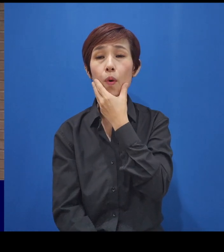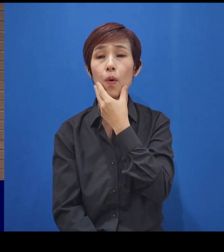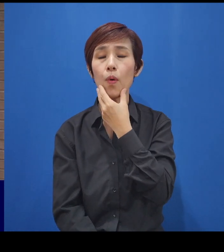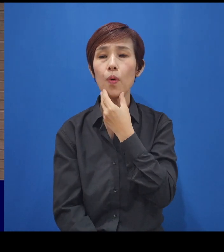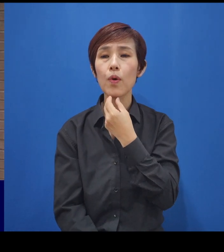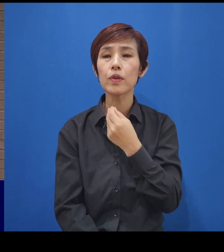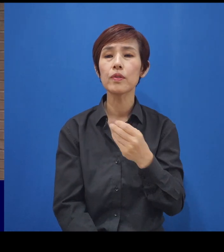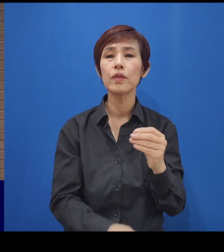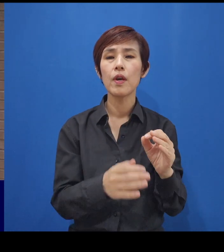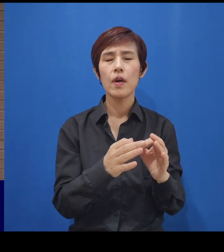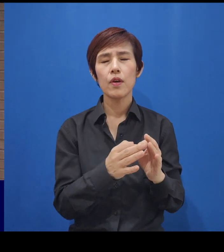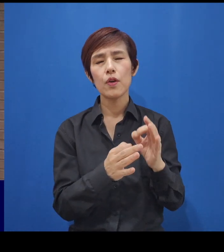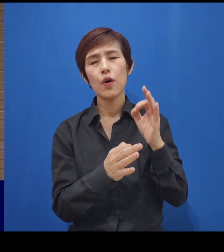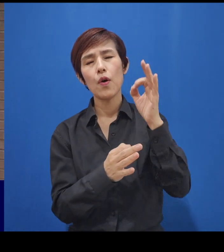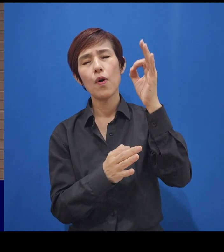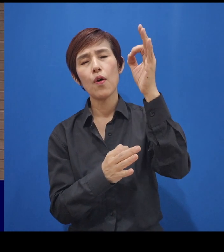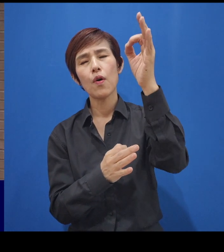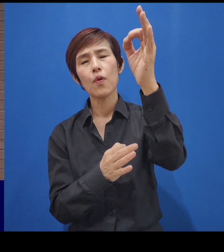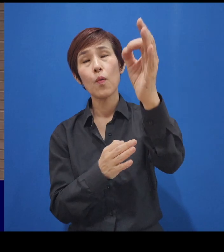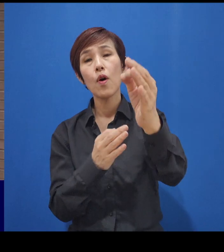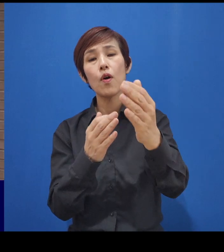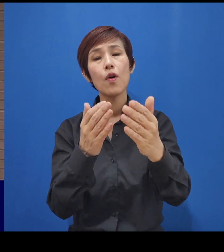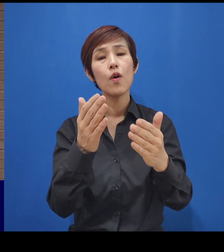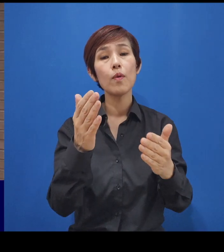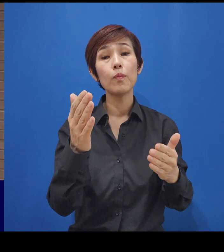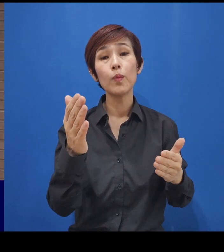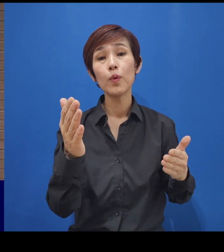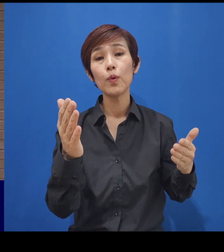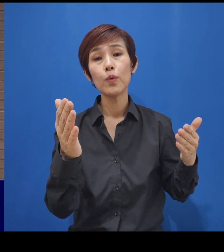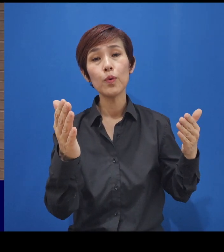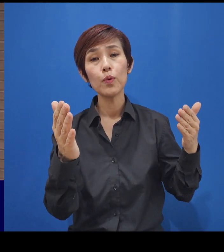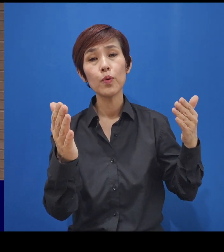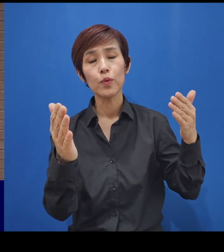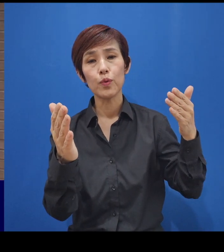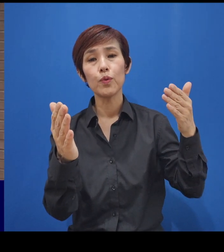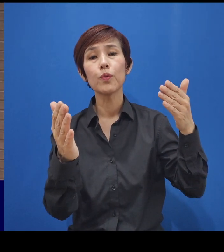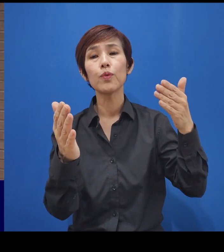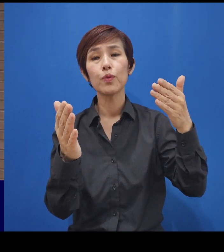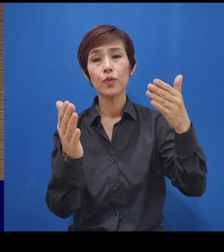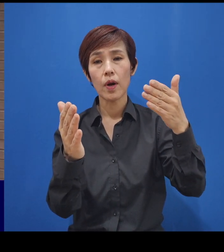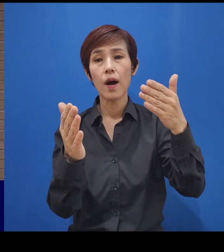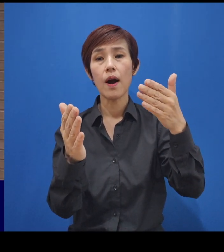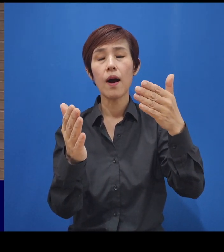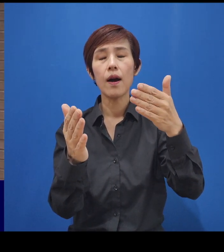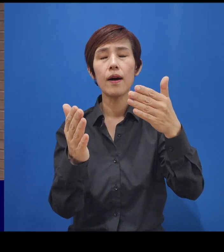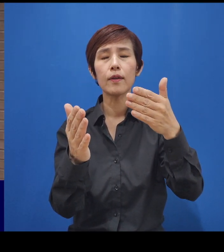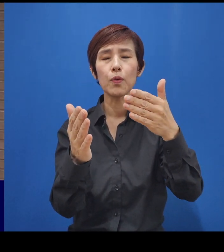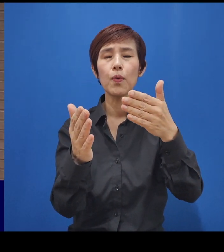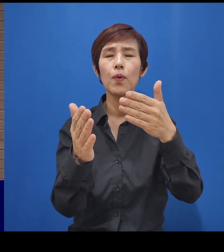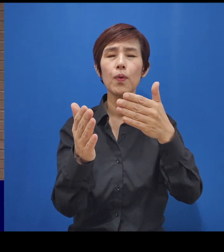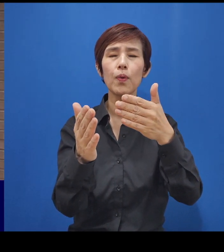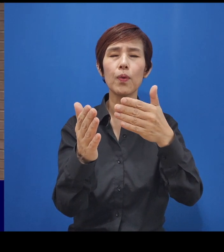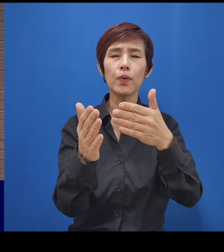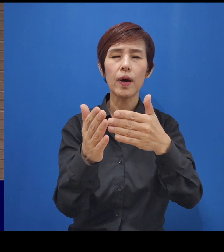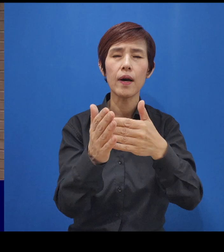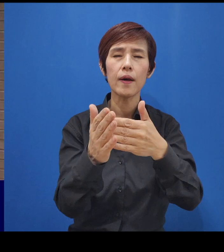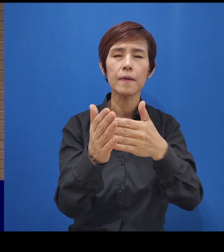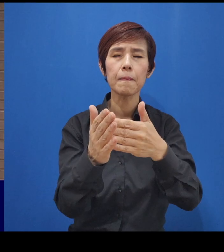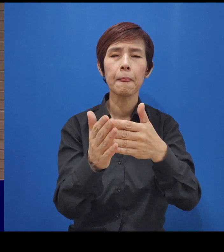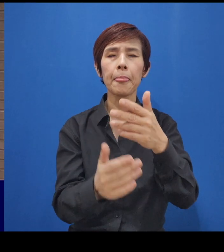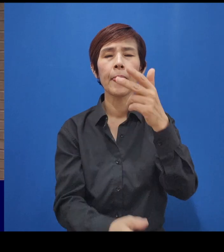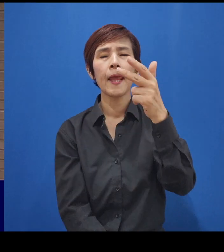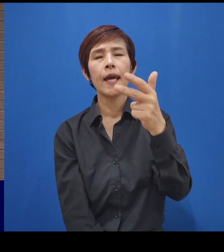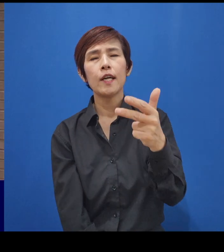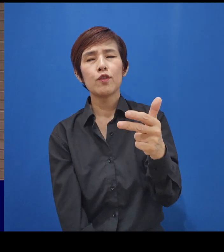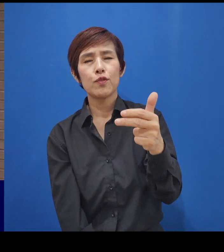받을 복은 영원 무궁. 주의 은혜 내가 받아